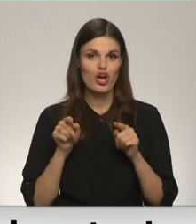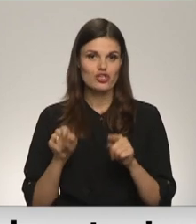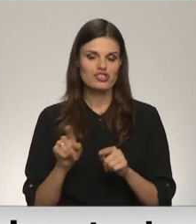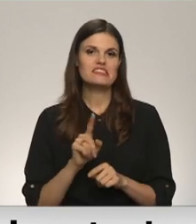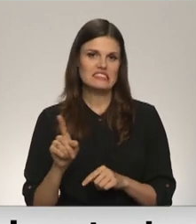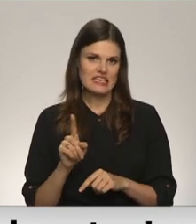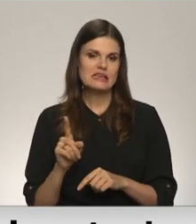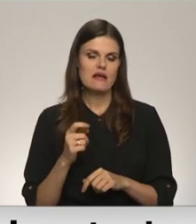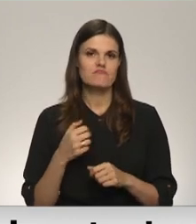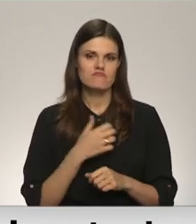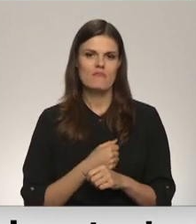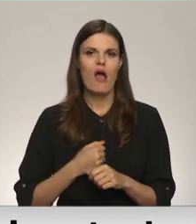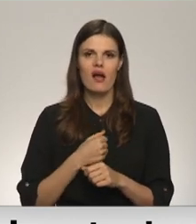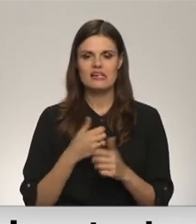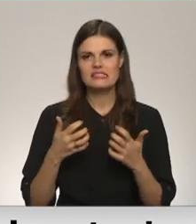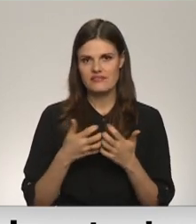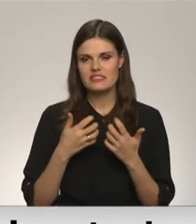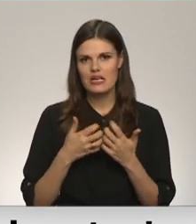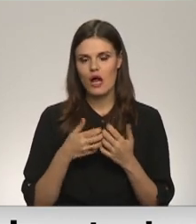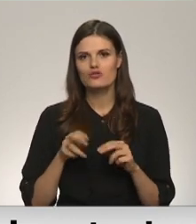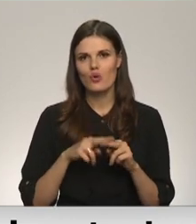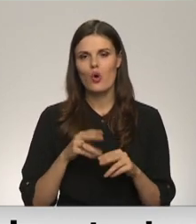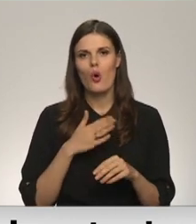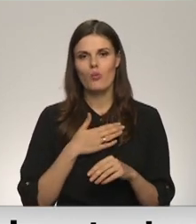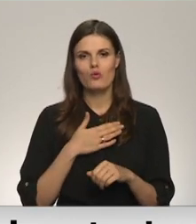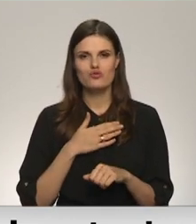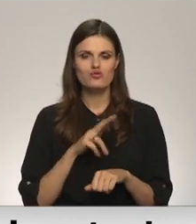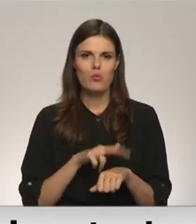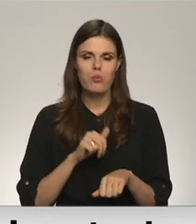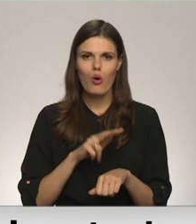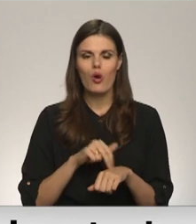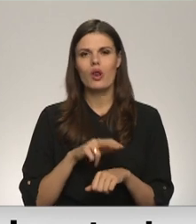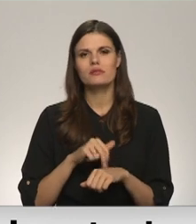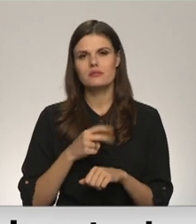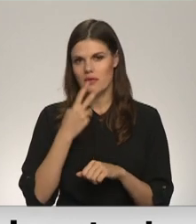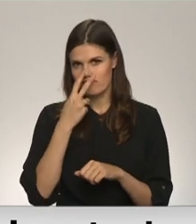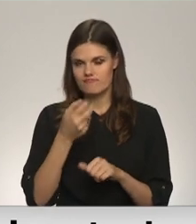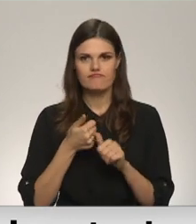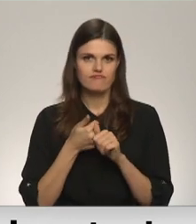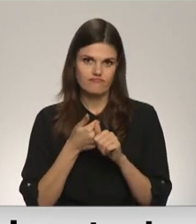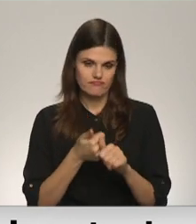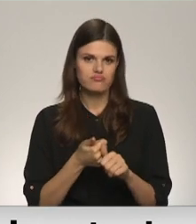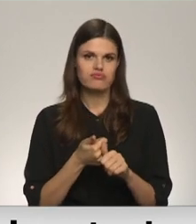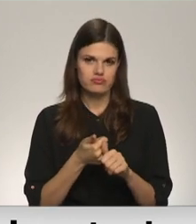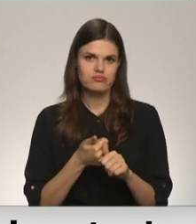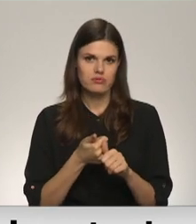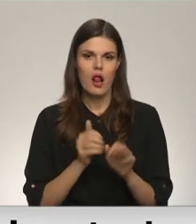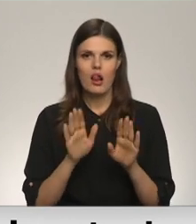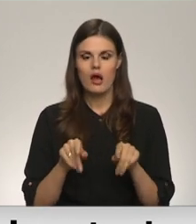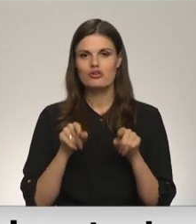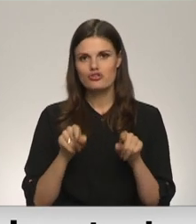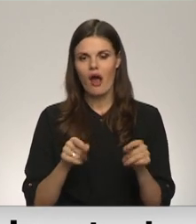karš, un mūsu tiesības sargājošās iestādes, protams, arī raugās, lai